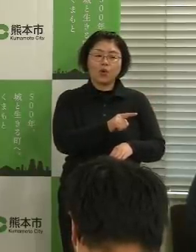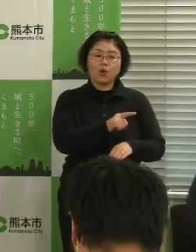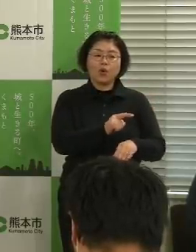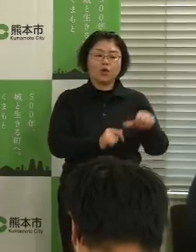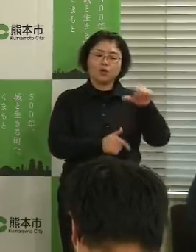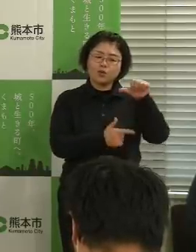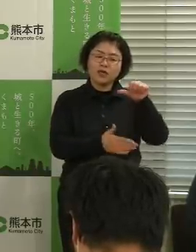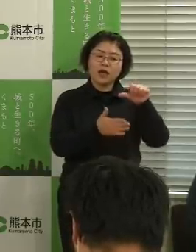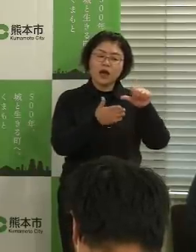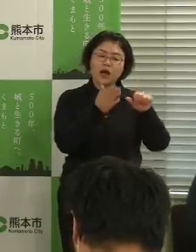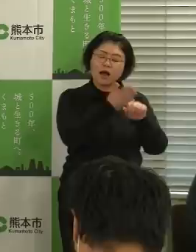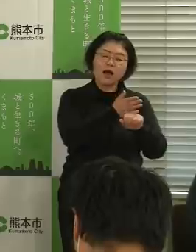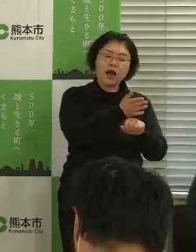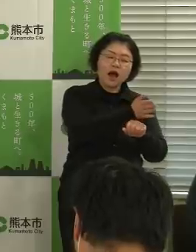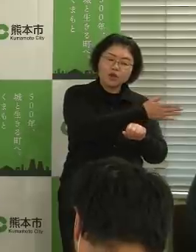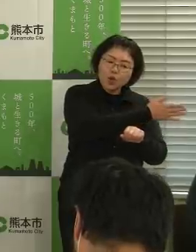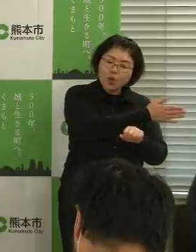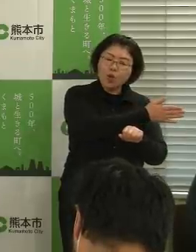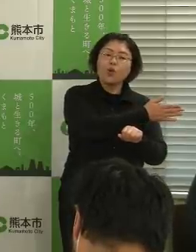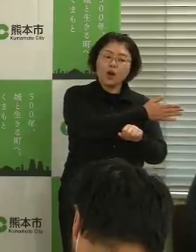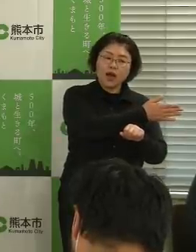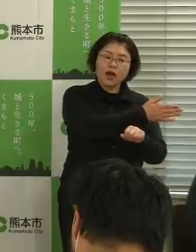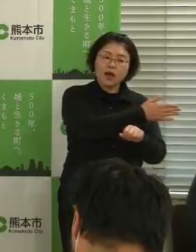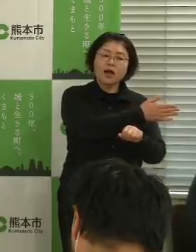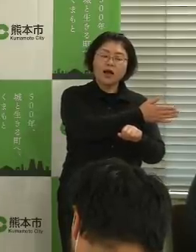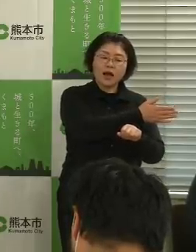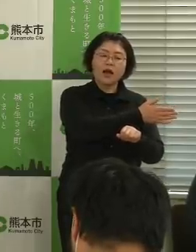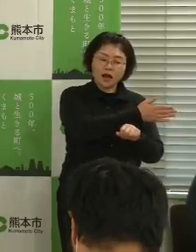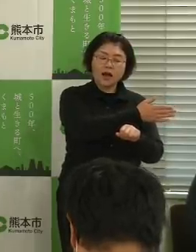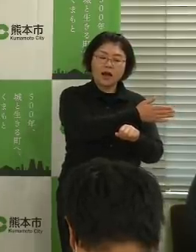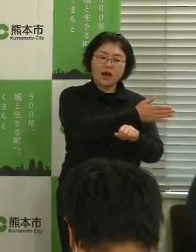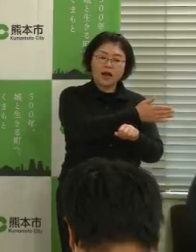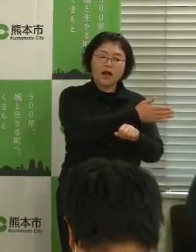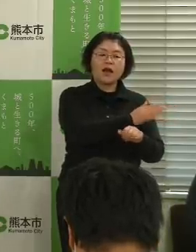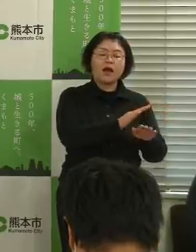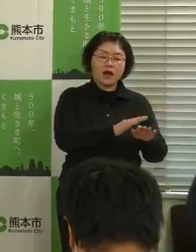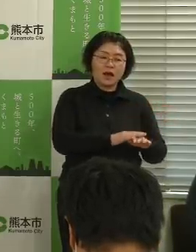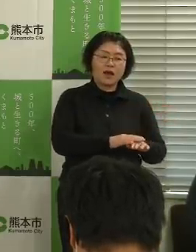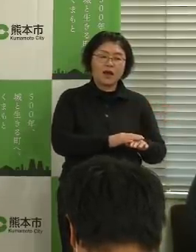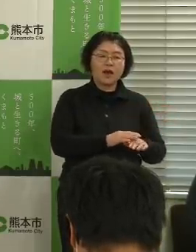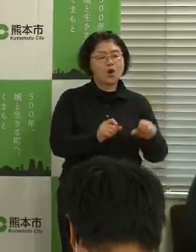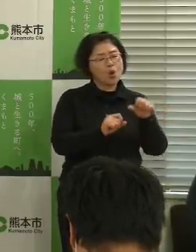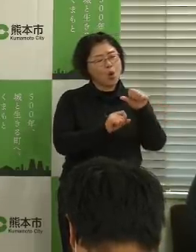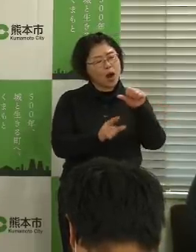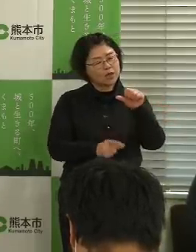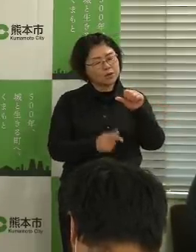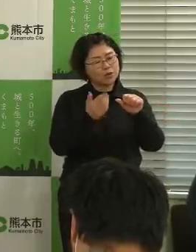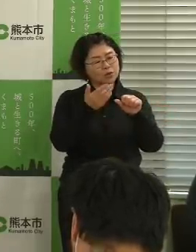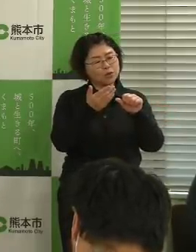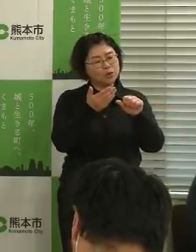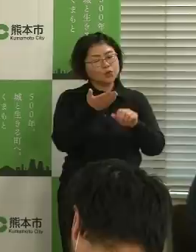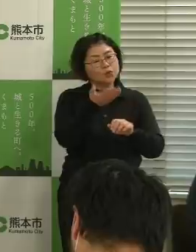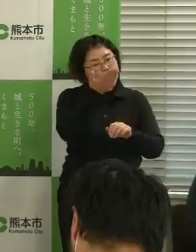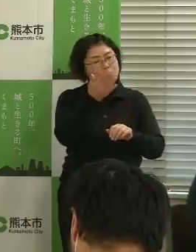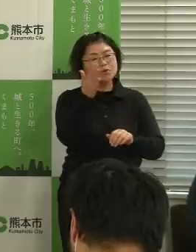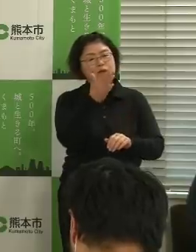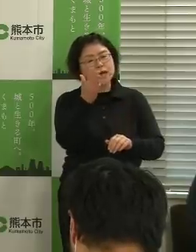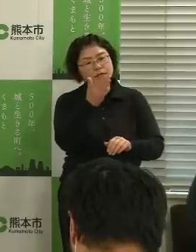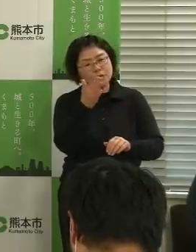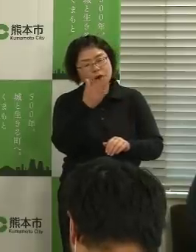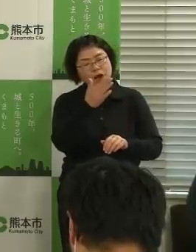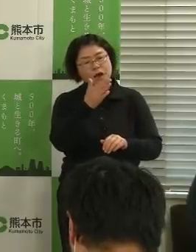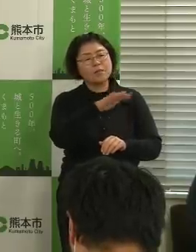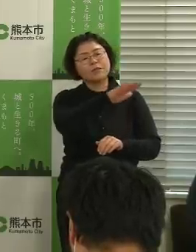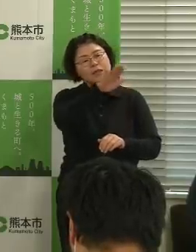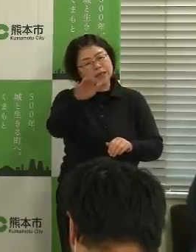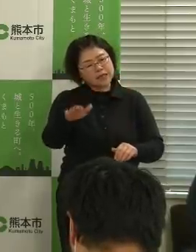もうちょっとかかるかもしれませんが、そのぐらいの時期ですね、前半の時期には5月上旬の時期には最初のお届け